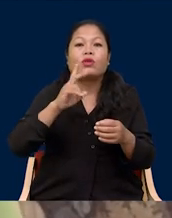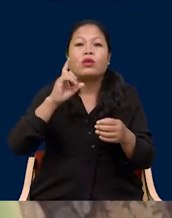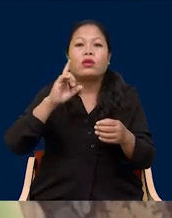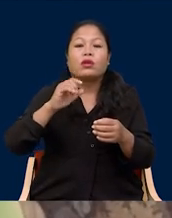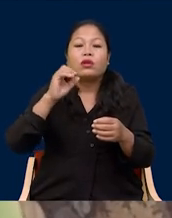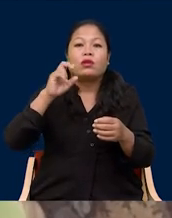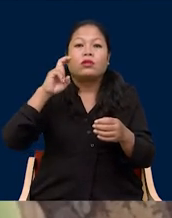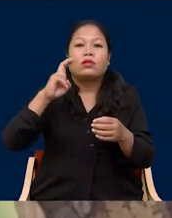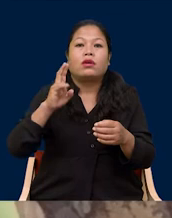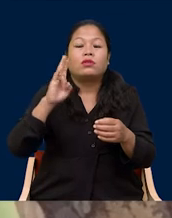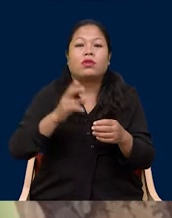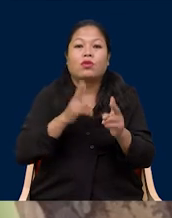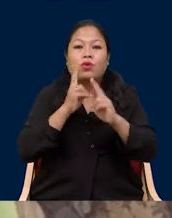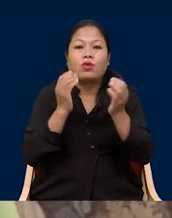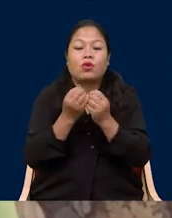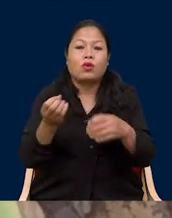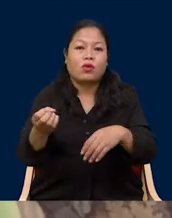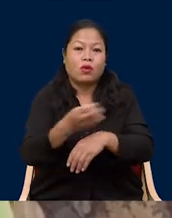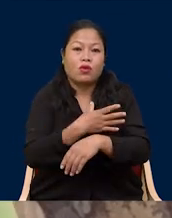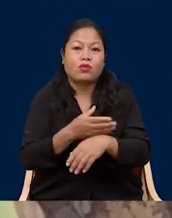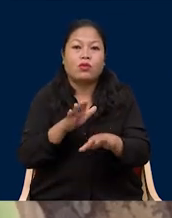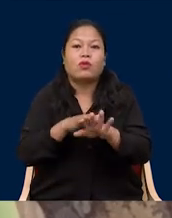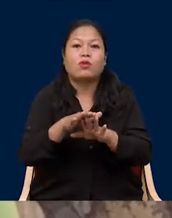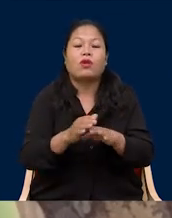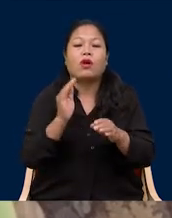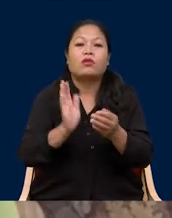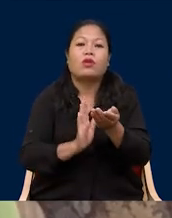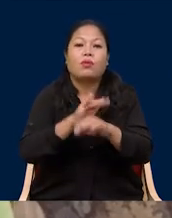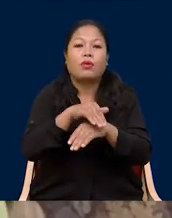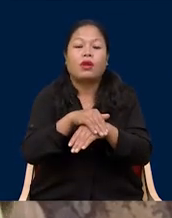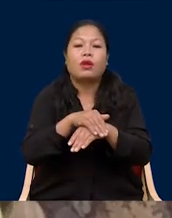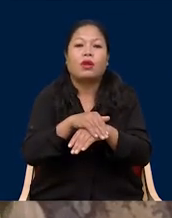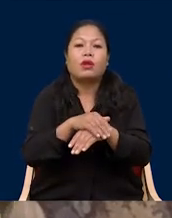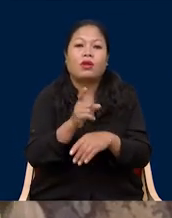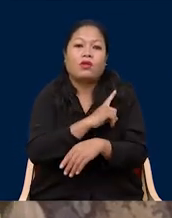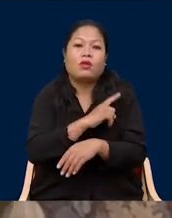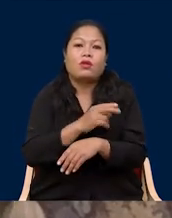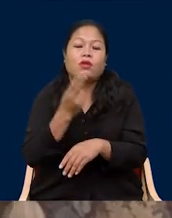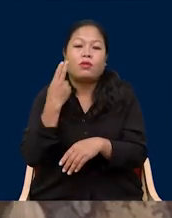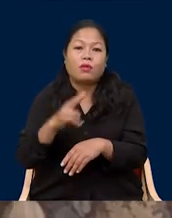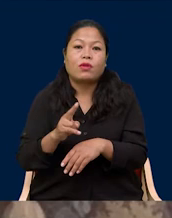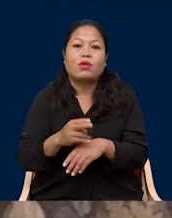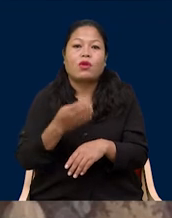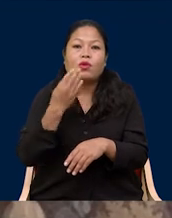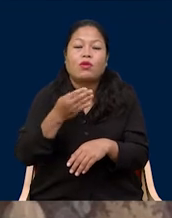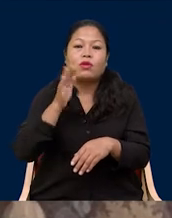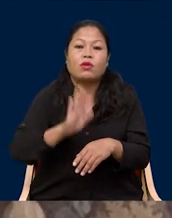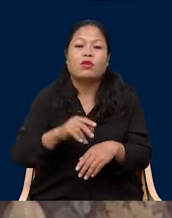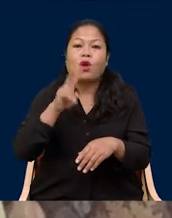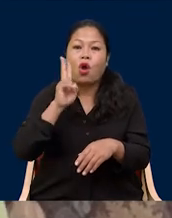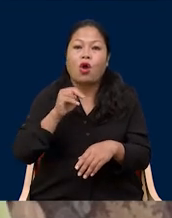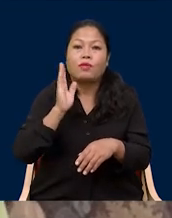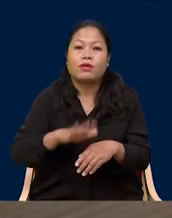गर्ने हो, जबकि जलवायु परिवर्तनको असरहरू चाहिँ अझ बढी चाहिँ डरलाग्दा भयानक हुन